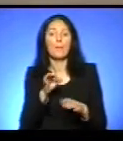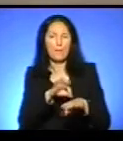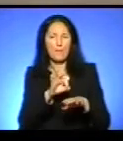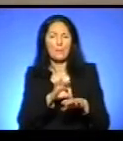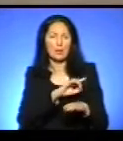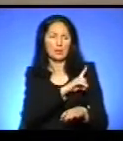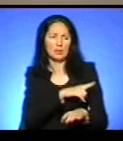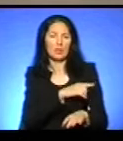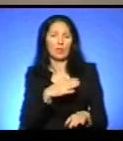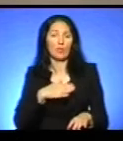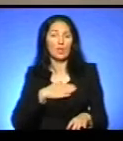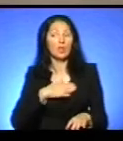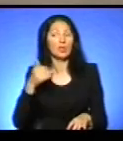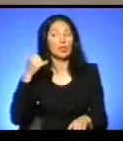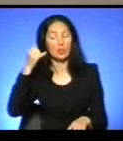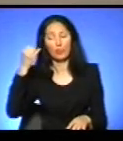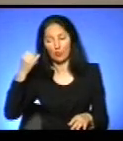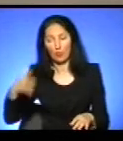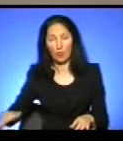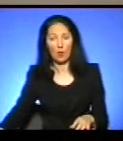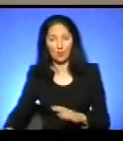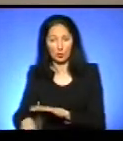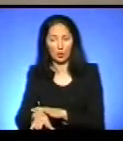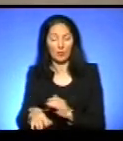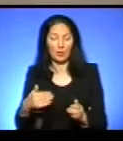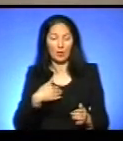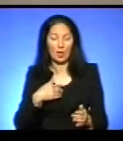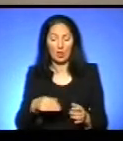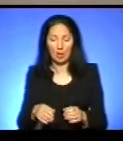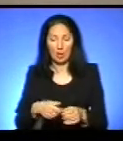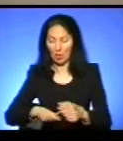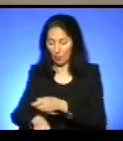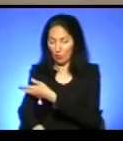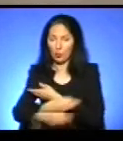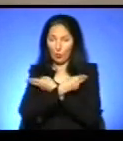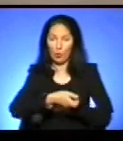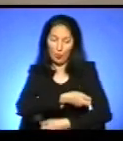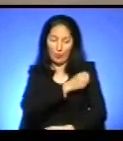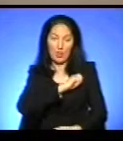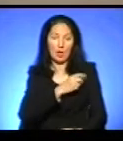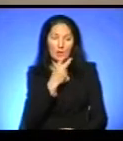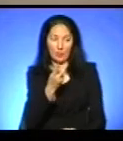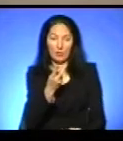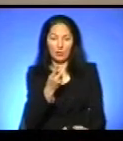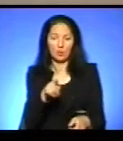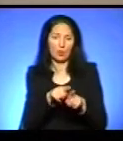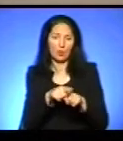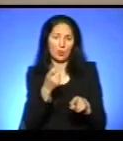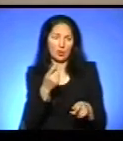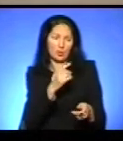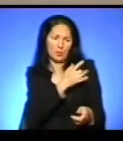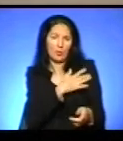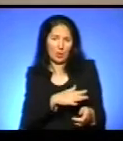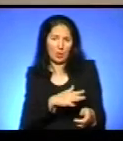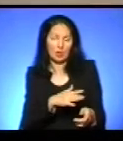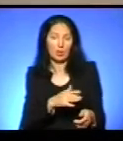Я підняла футболку і побачила, ніби як поріз воно виглядало. Приїхала патрульна, і я звернулася